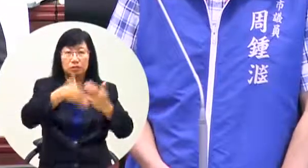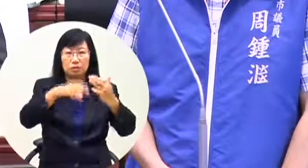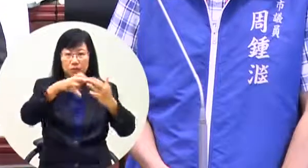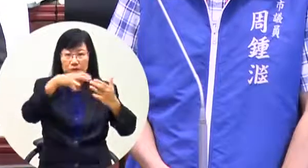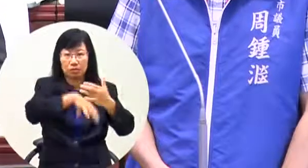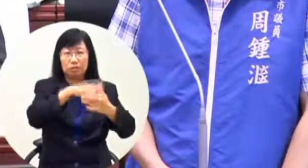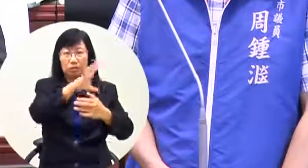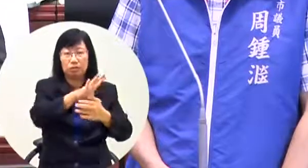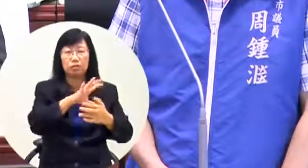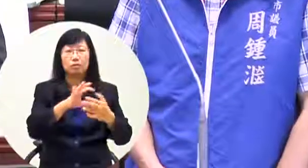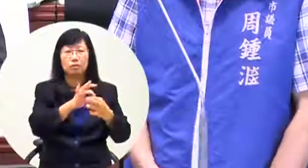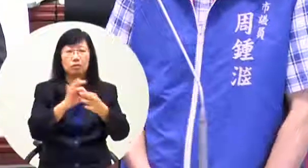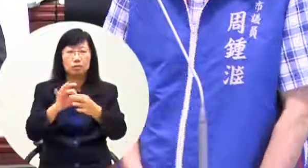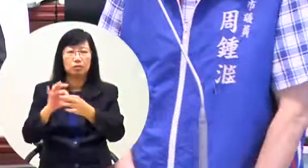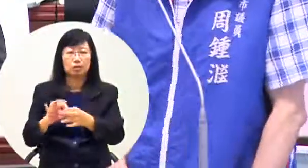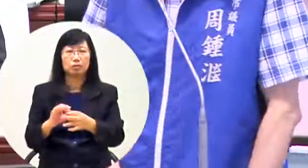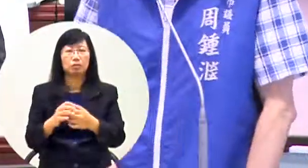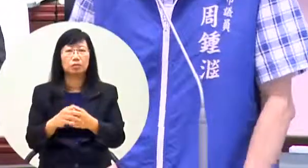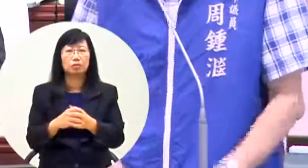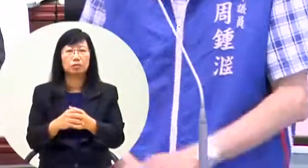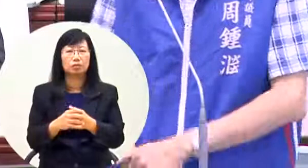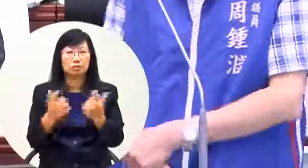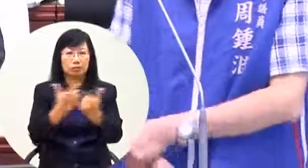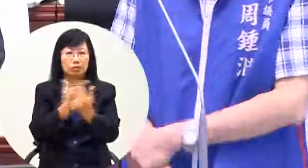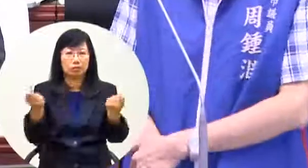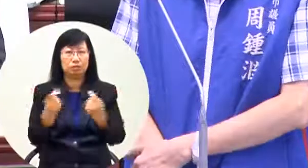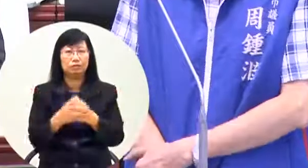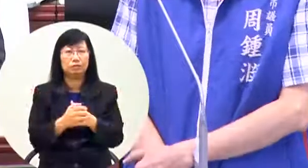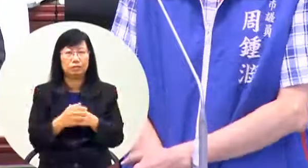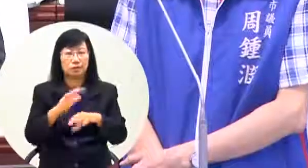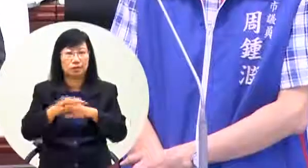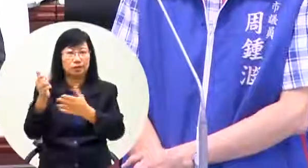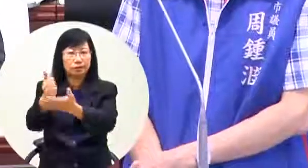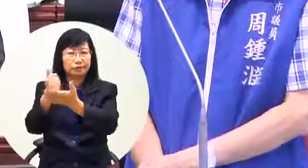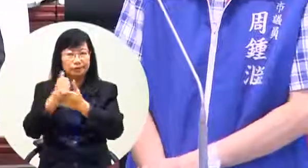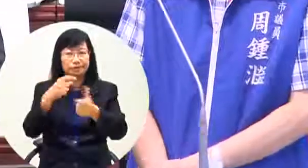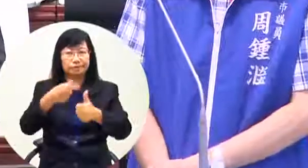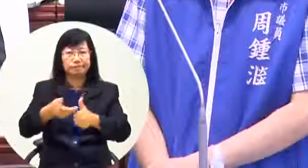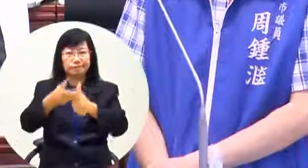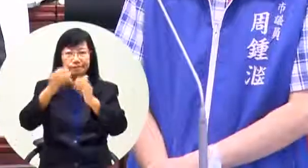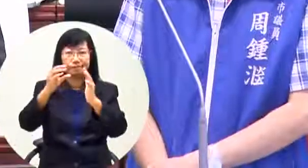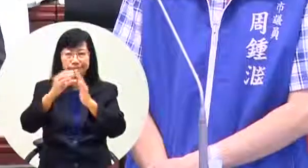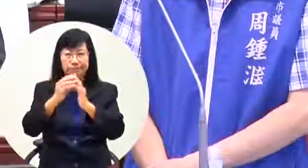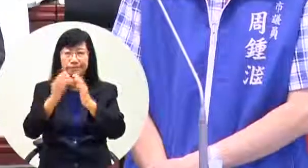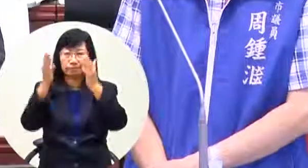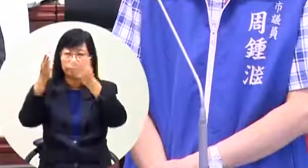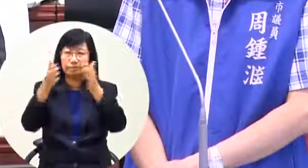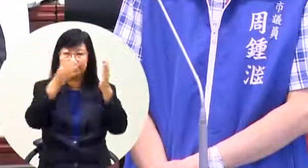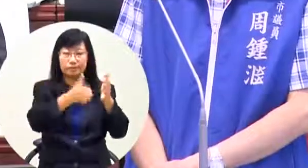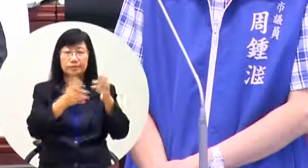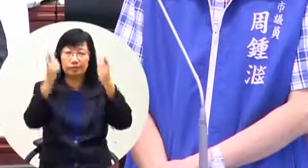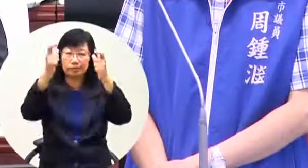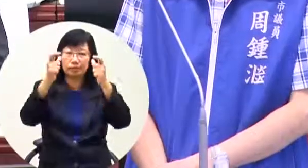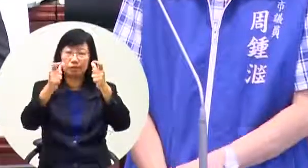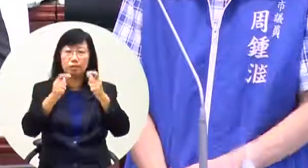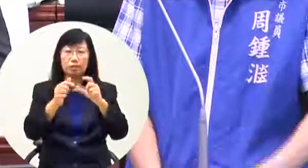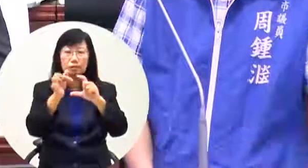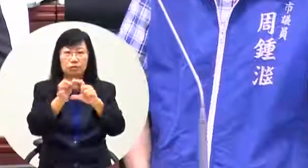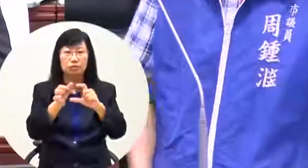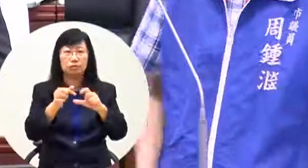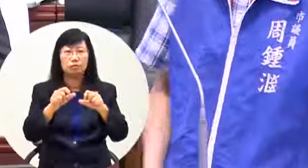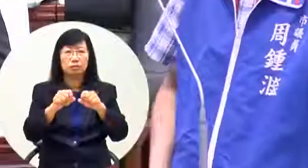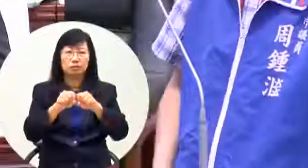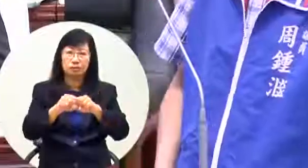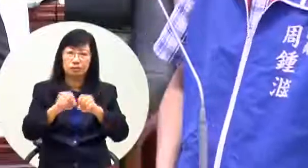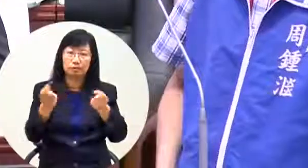个我们都会请这个教育局针对未来高雄的区域发展，去做，你要去